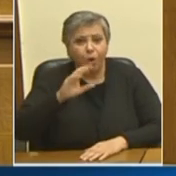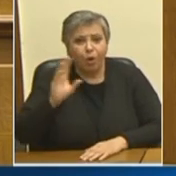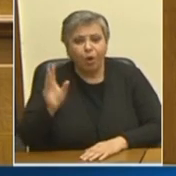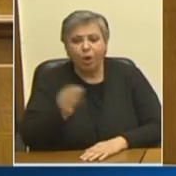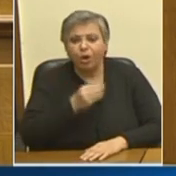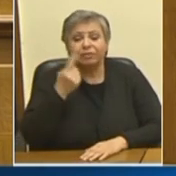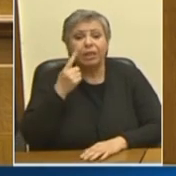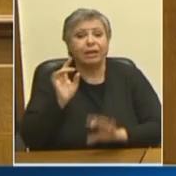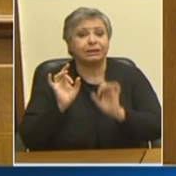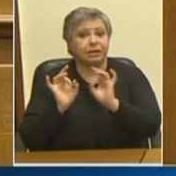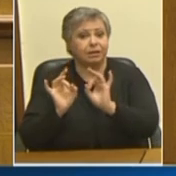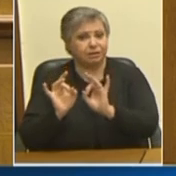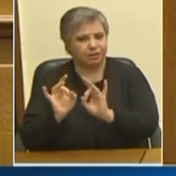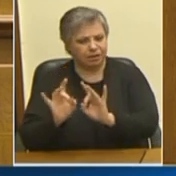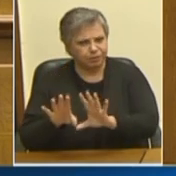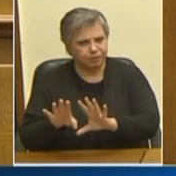Έκαναν